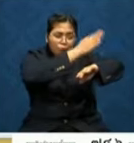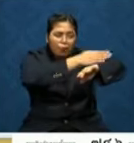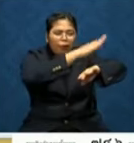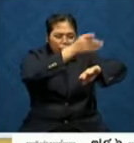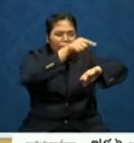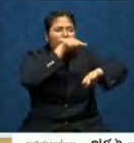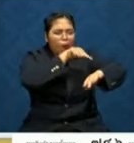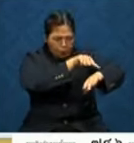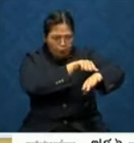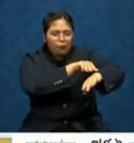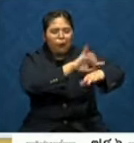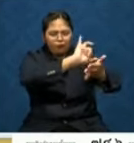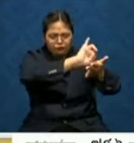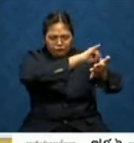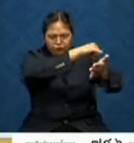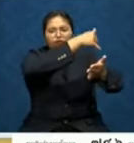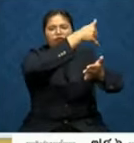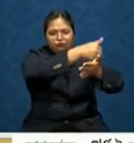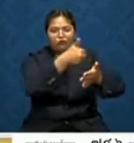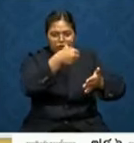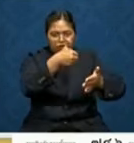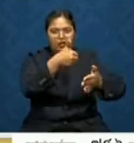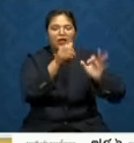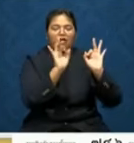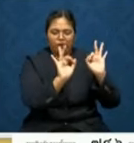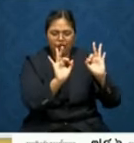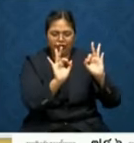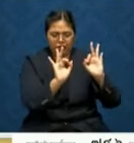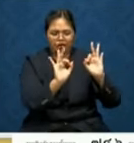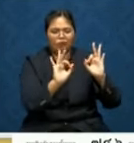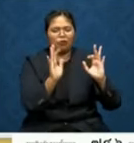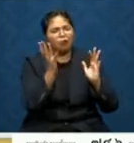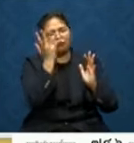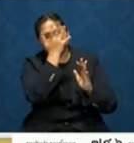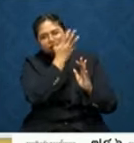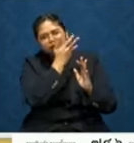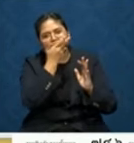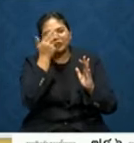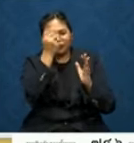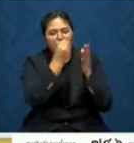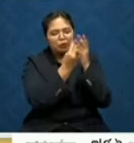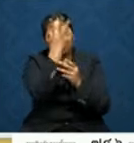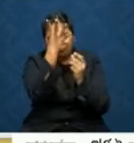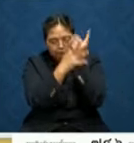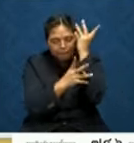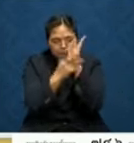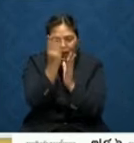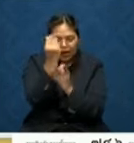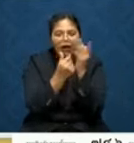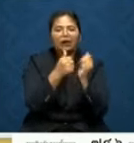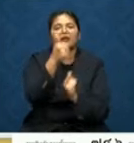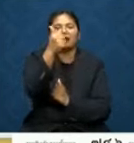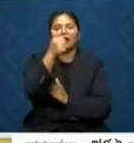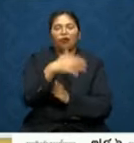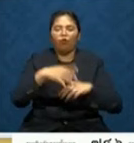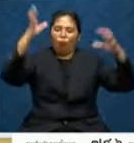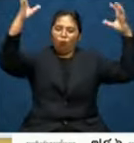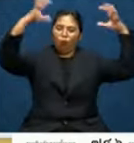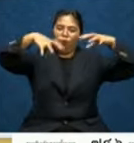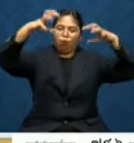ทางภาคเหนือให้จบสิ้นดังสภาพป่าที่ผมนำมาเสนอนะครับฝนตกลงมาเท่าไหร่